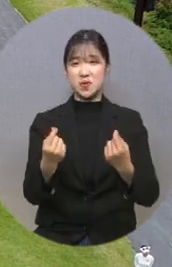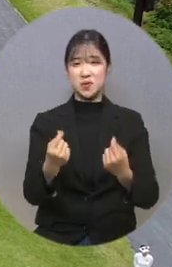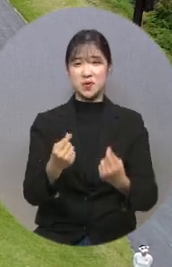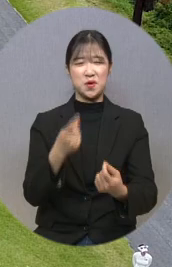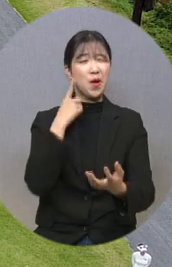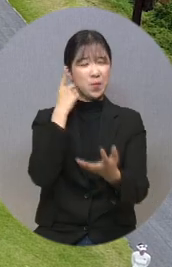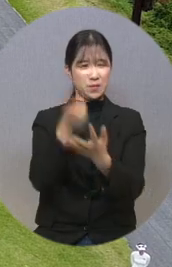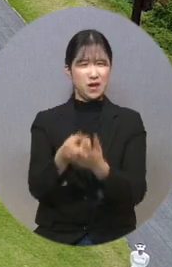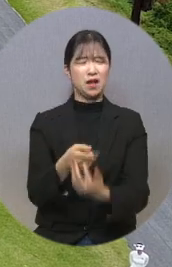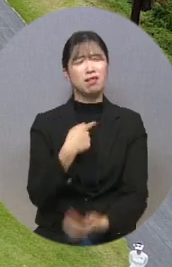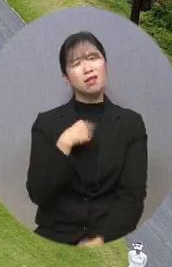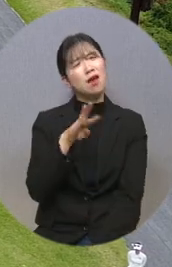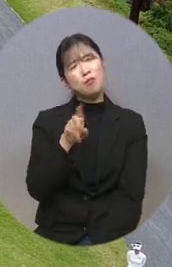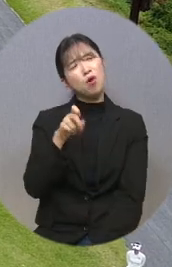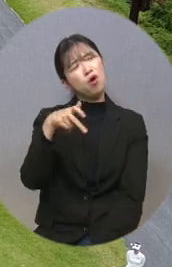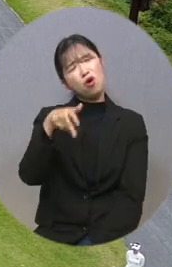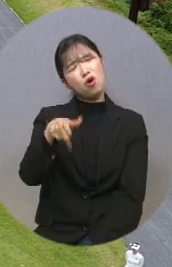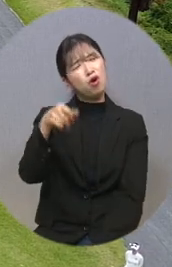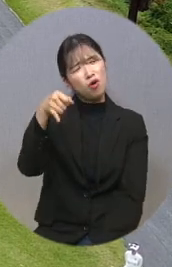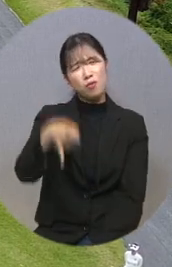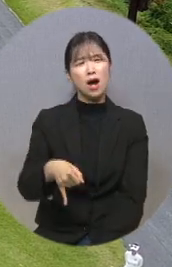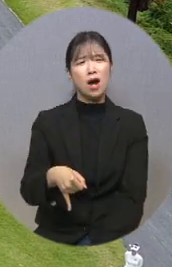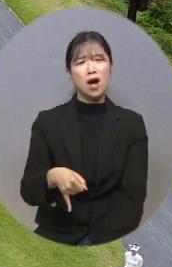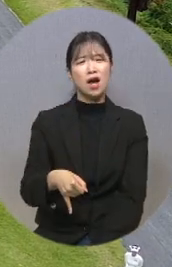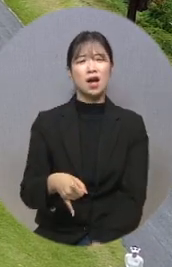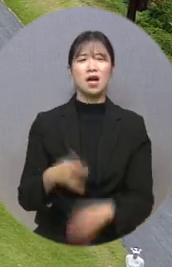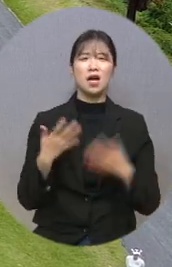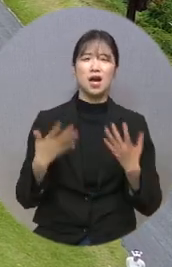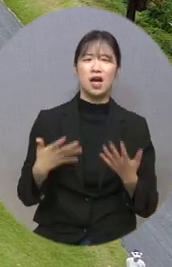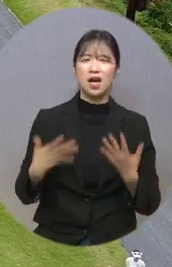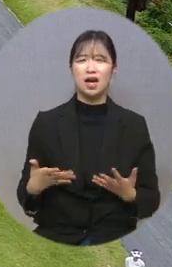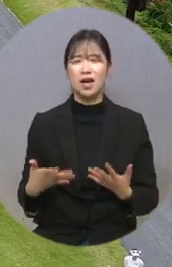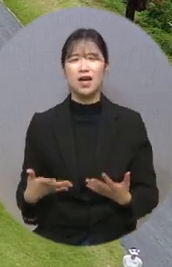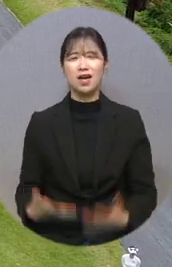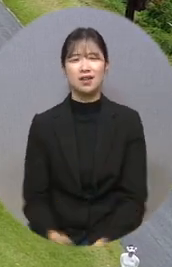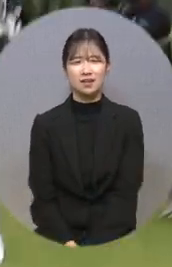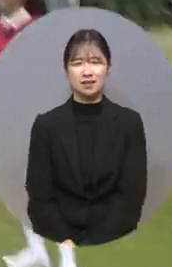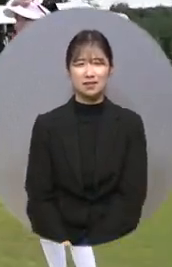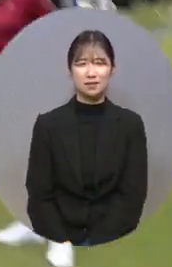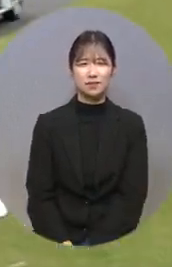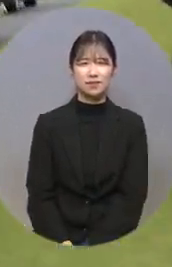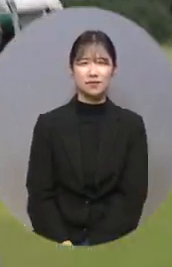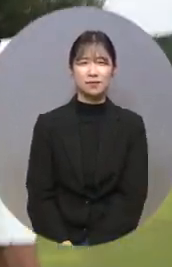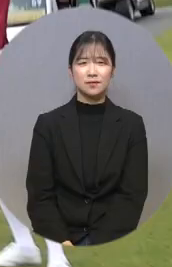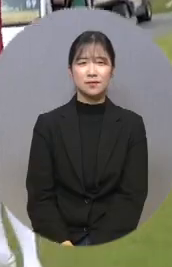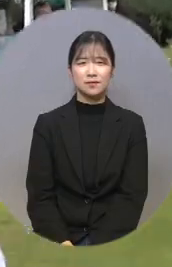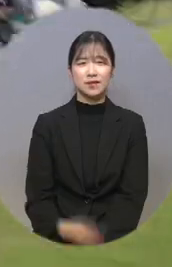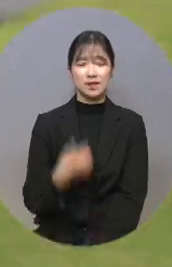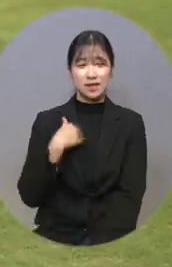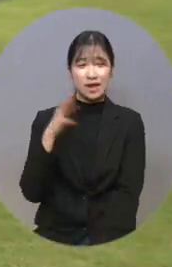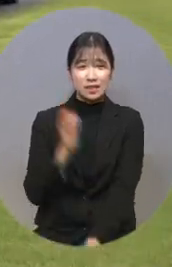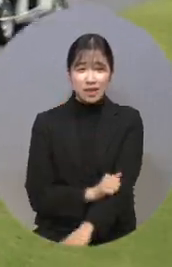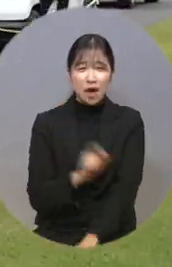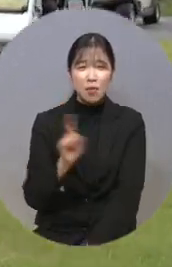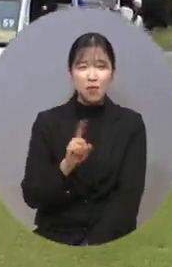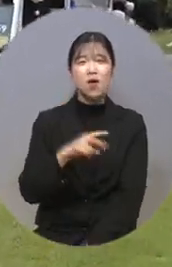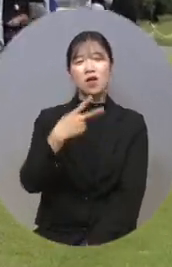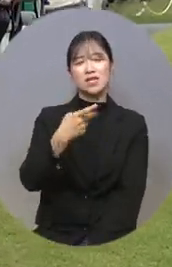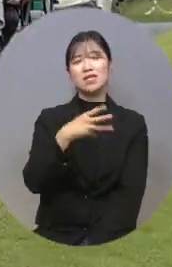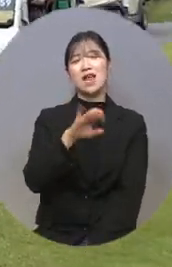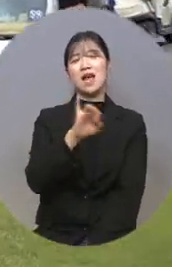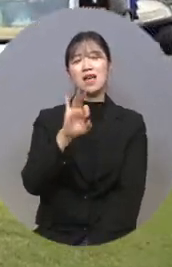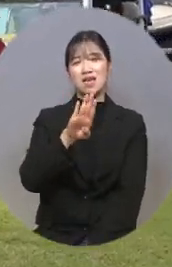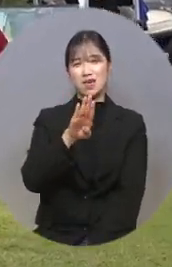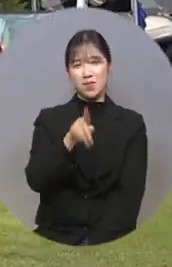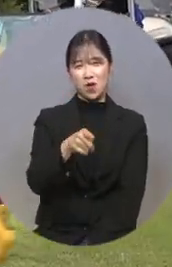벙커 쥐약이다 양. 젠장, 젠양. 내가 잘 치는 건 드라이버랑 퍼터밖에